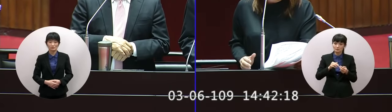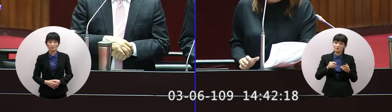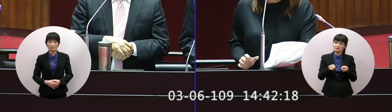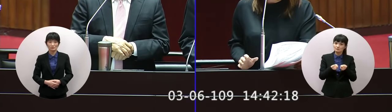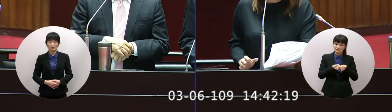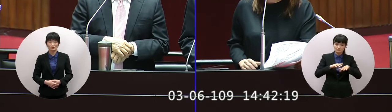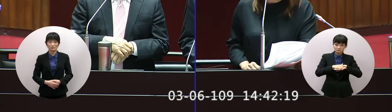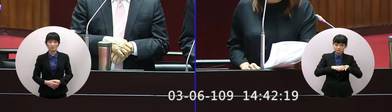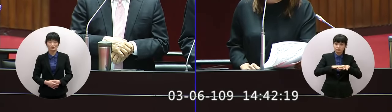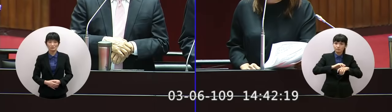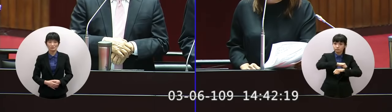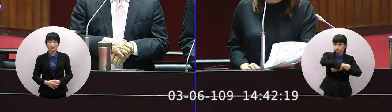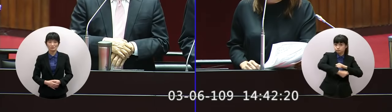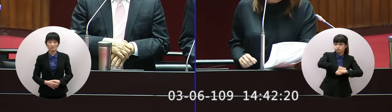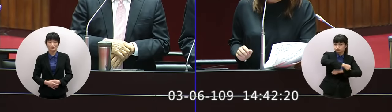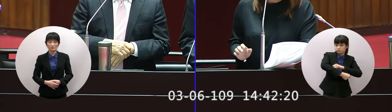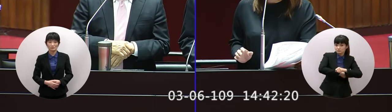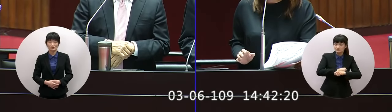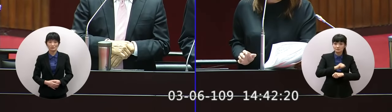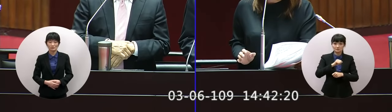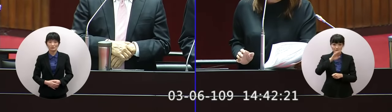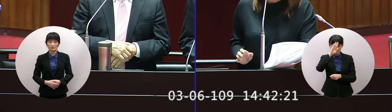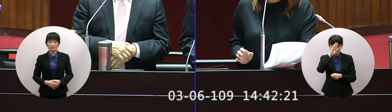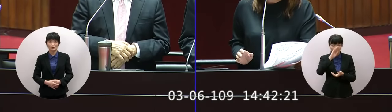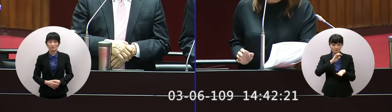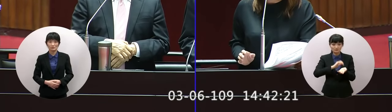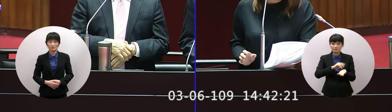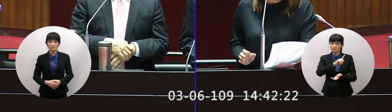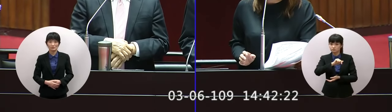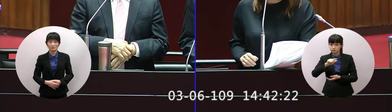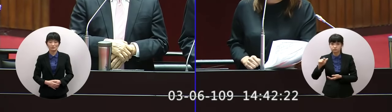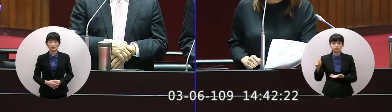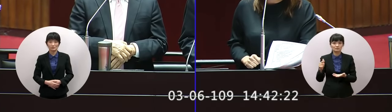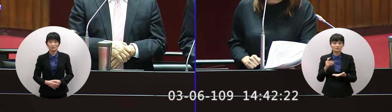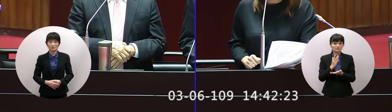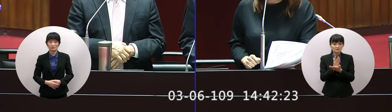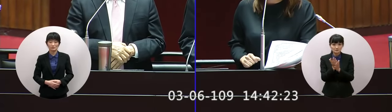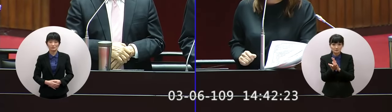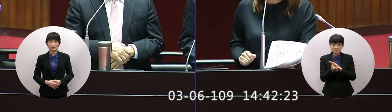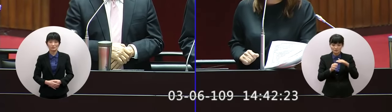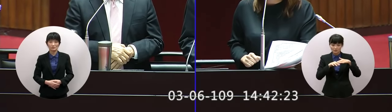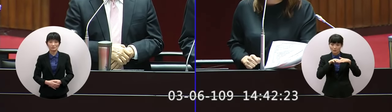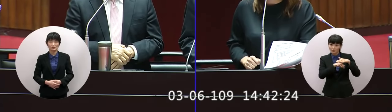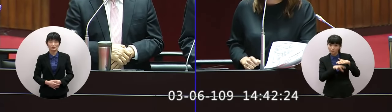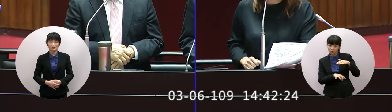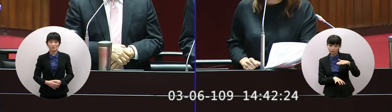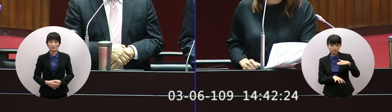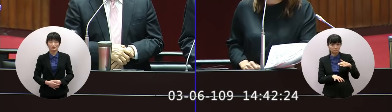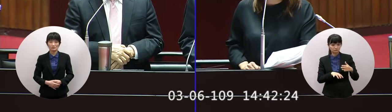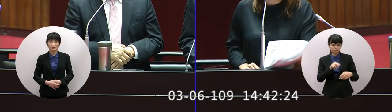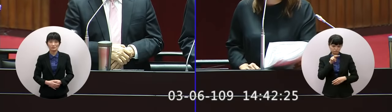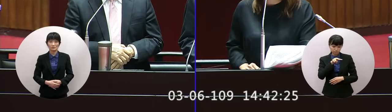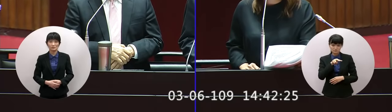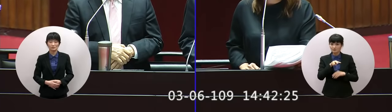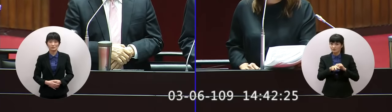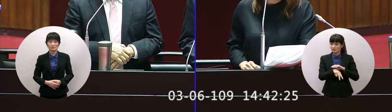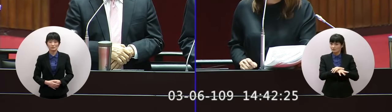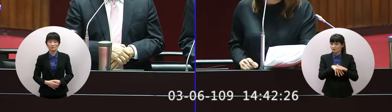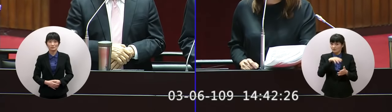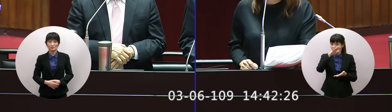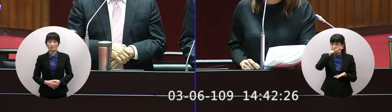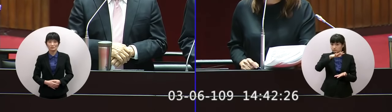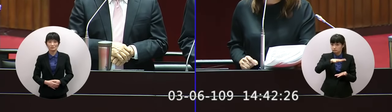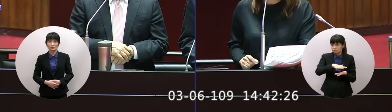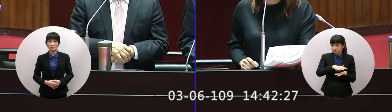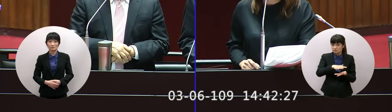带、一般的医疗耗材都在它的安全存量目前都在告急